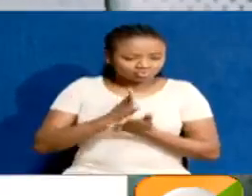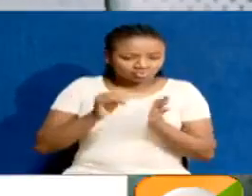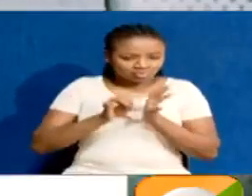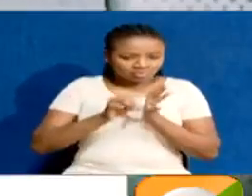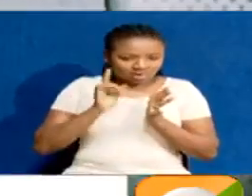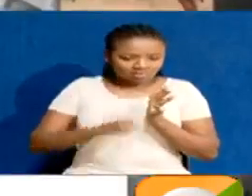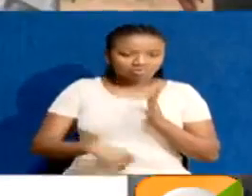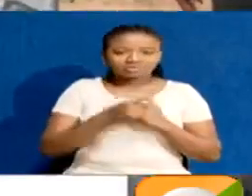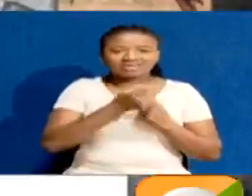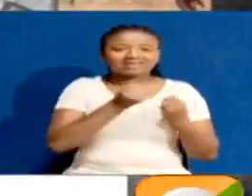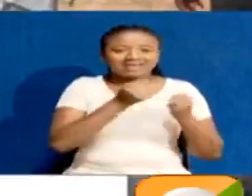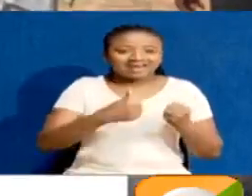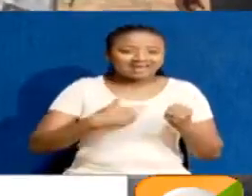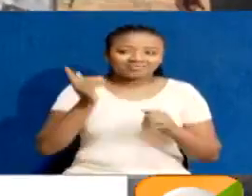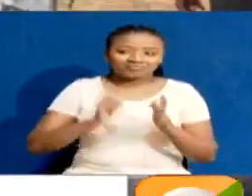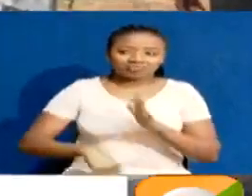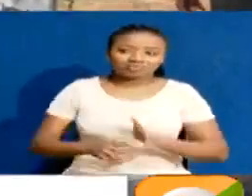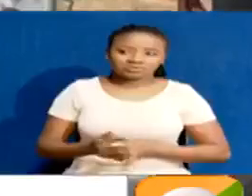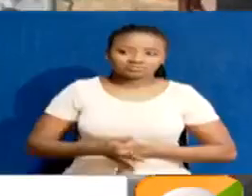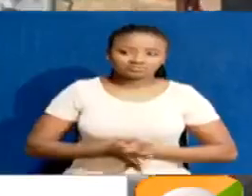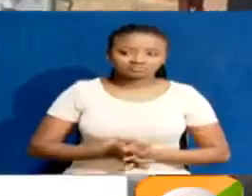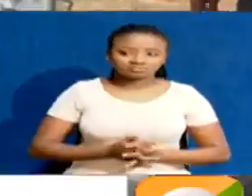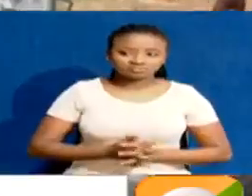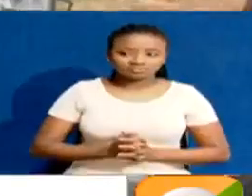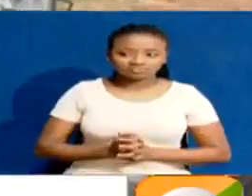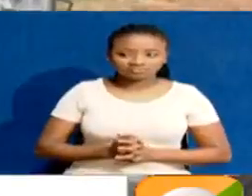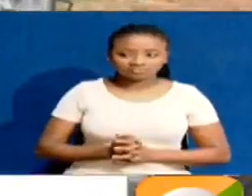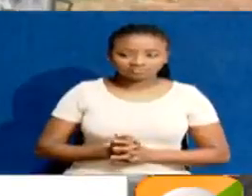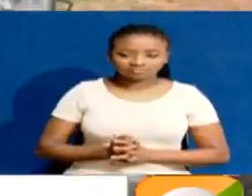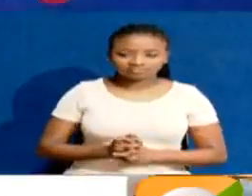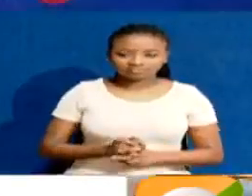kilichokuwa ndani ya gari hilo. Francis Mtalaki, Ringa, yes, Citizen.